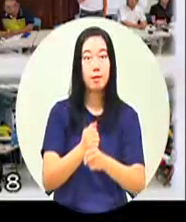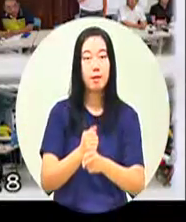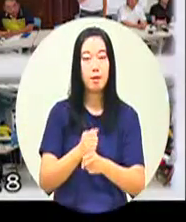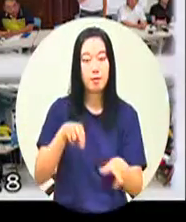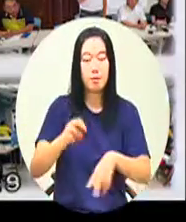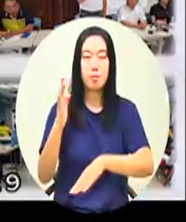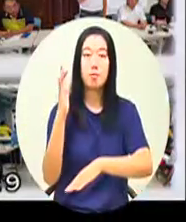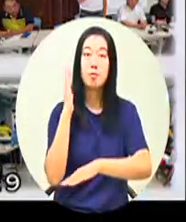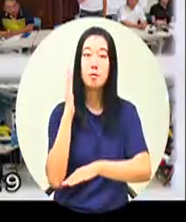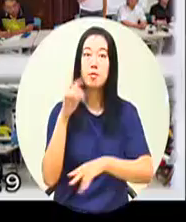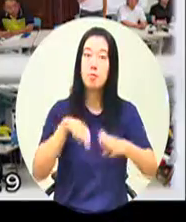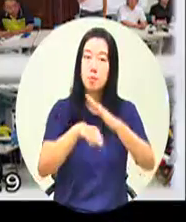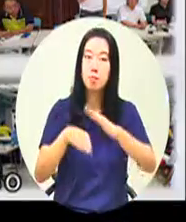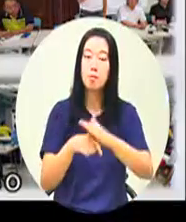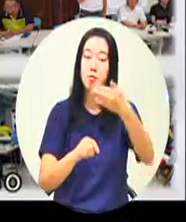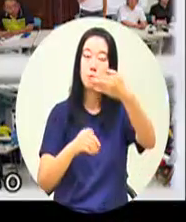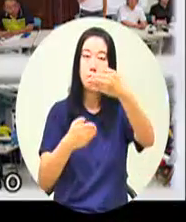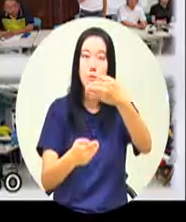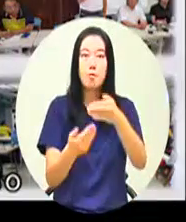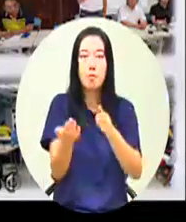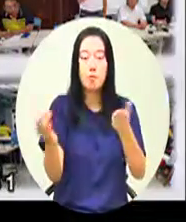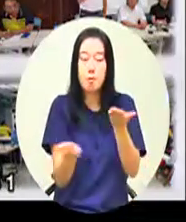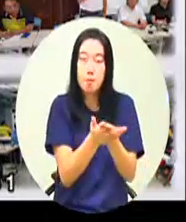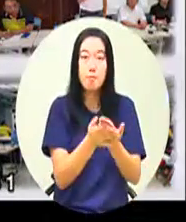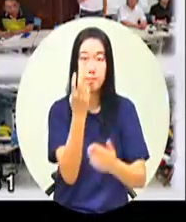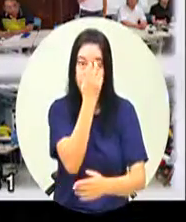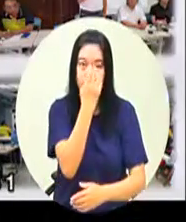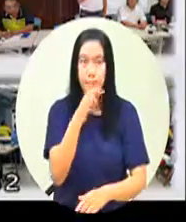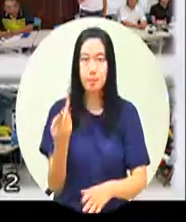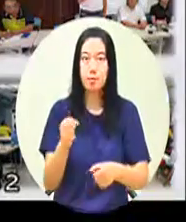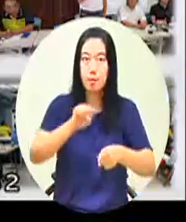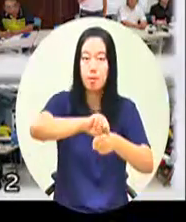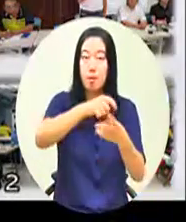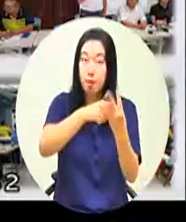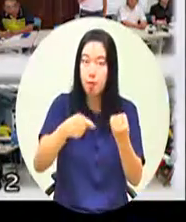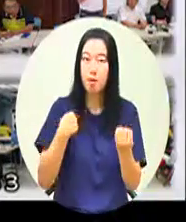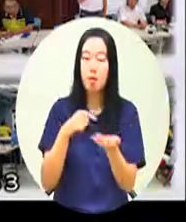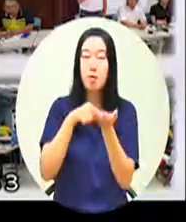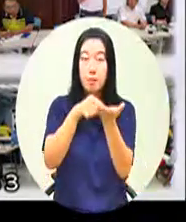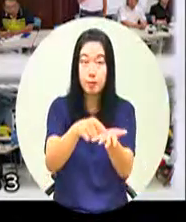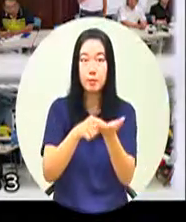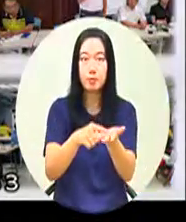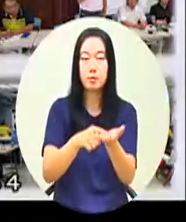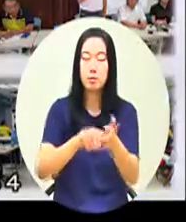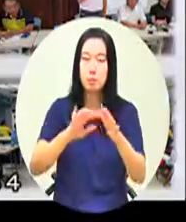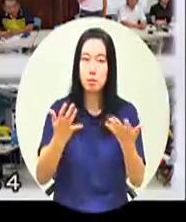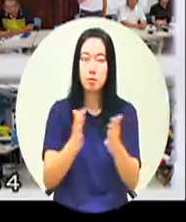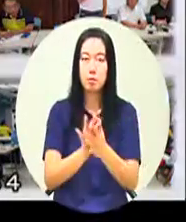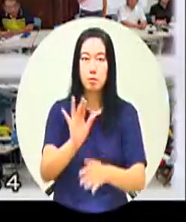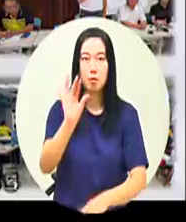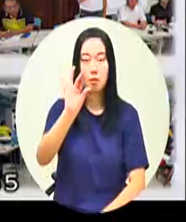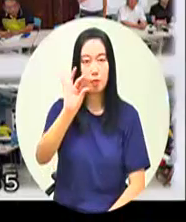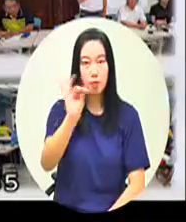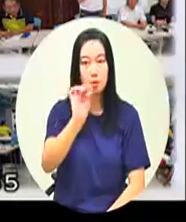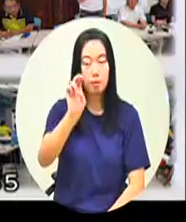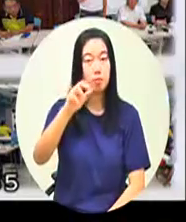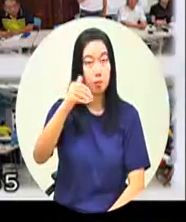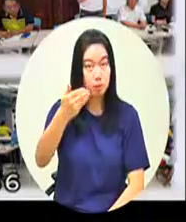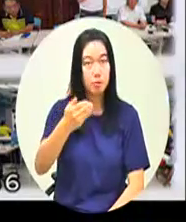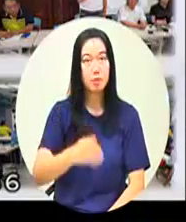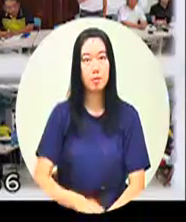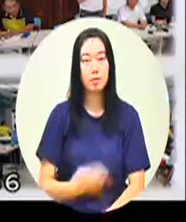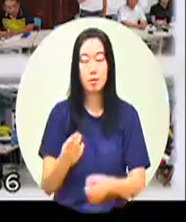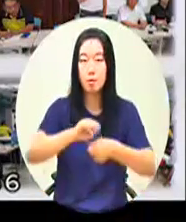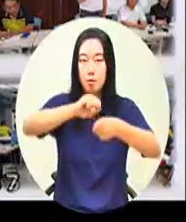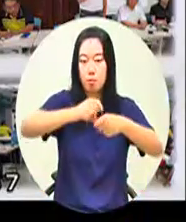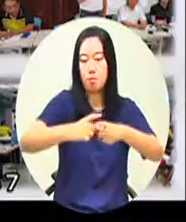查，然后所增加的养灯的件数，申请的养灯的件数总共有129件，然后增加的